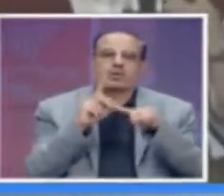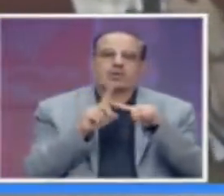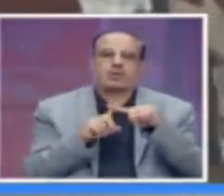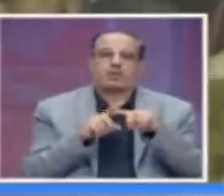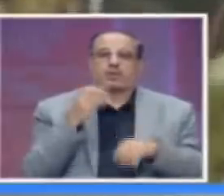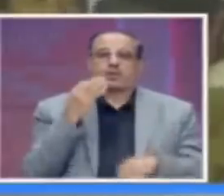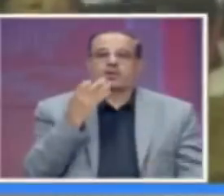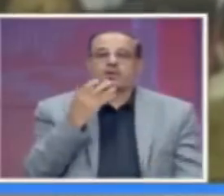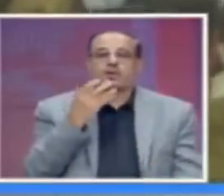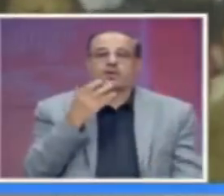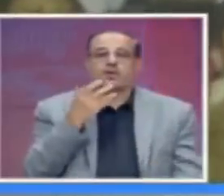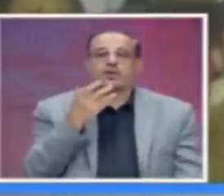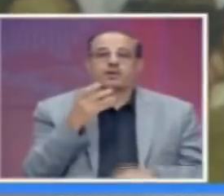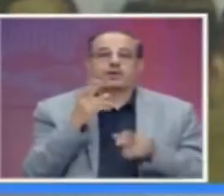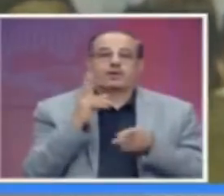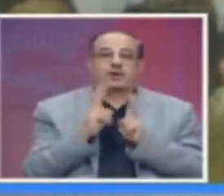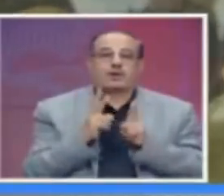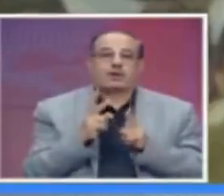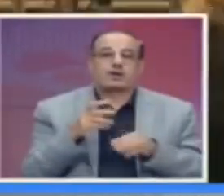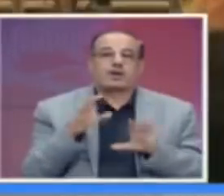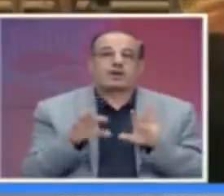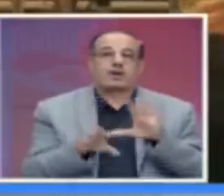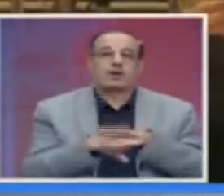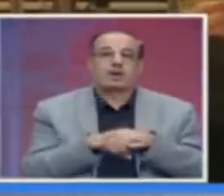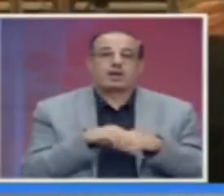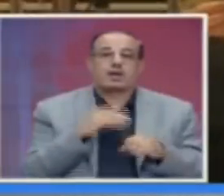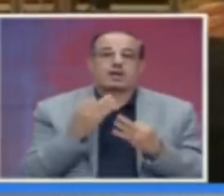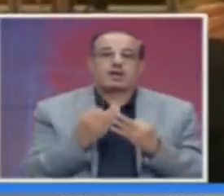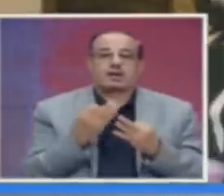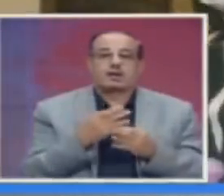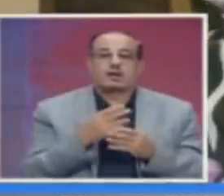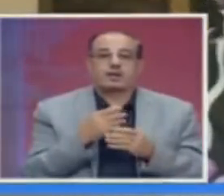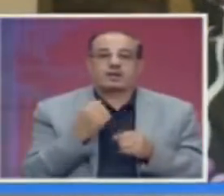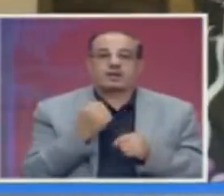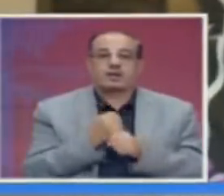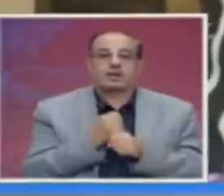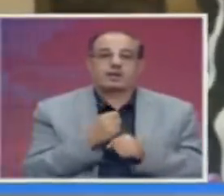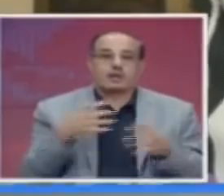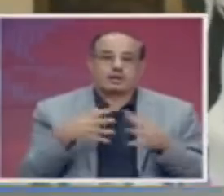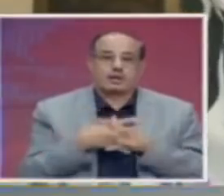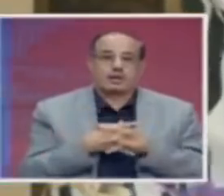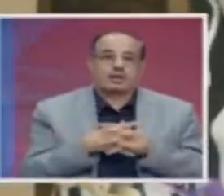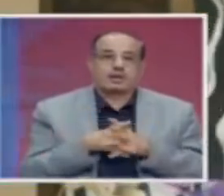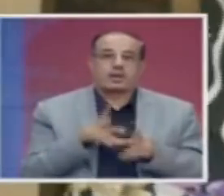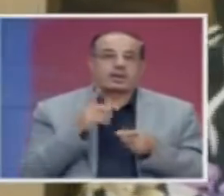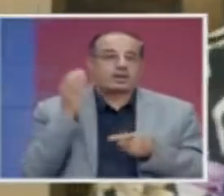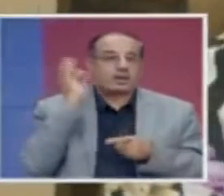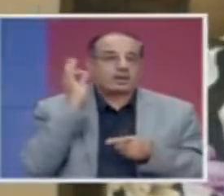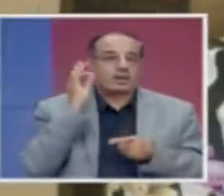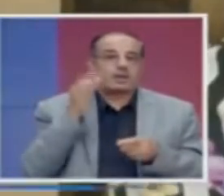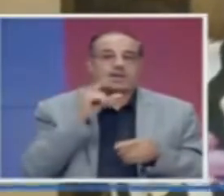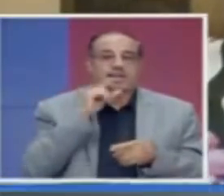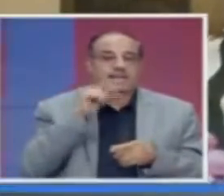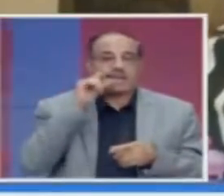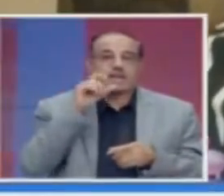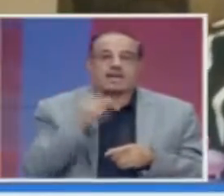الدورة 13 بمهرجان سماع الدولي الذي سيقام في القلعة. لنا المشاركة في مهرجان سماع للإنشاد